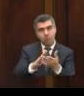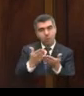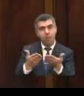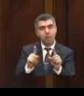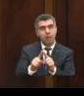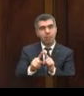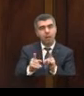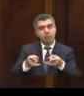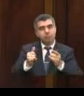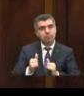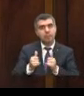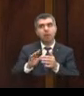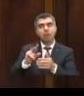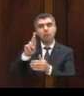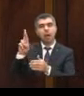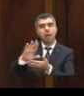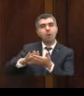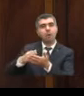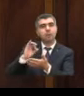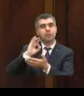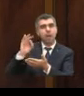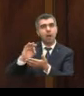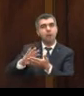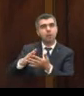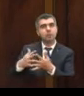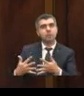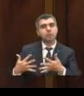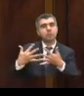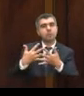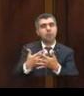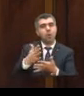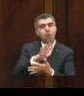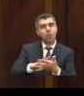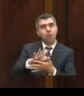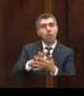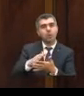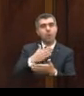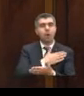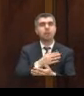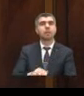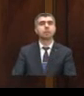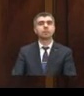العلوي المجيد لمختلف مكونات المجموعة الوطنية.